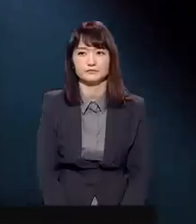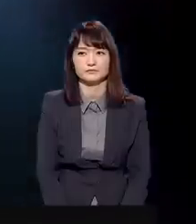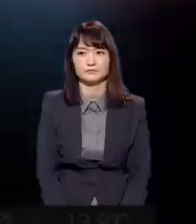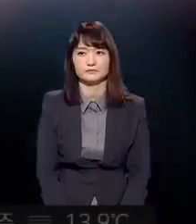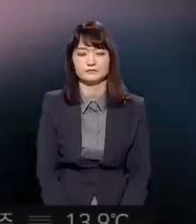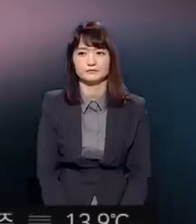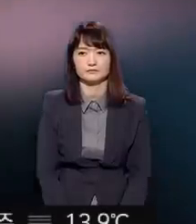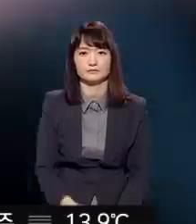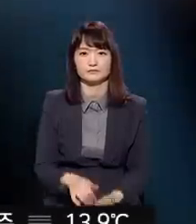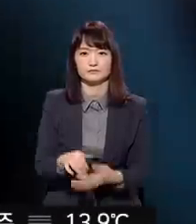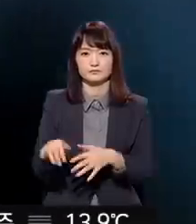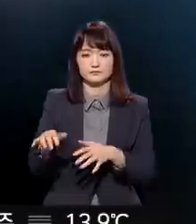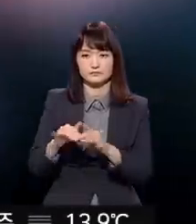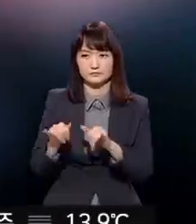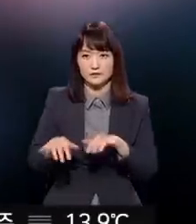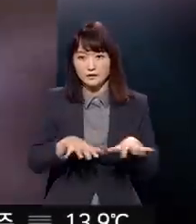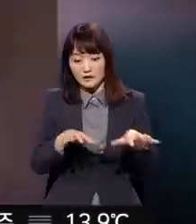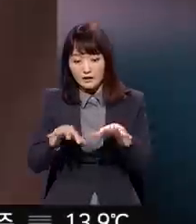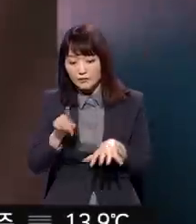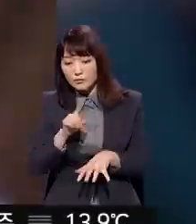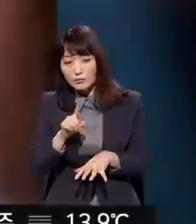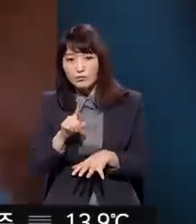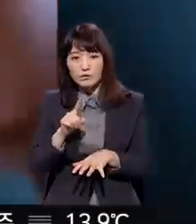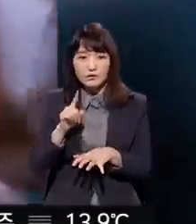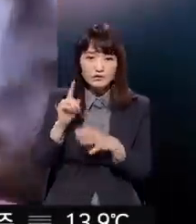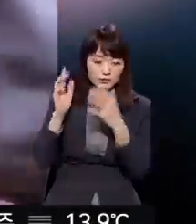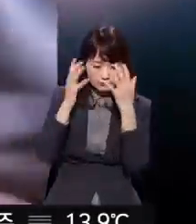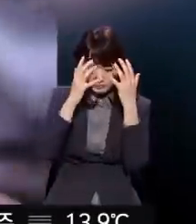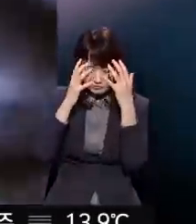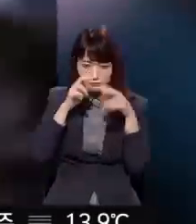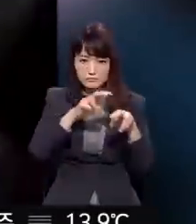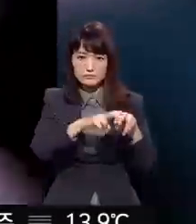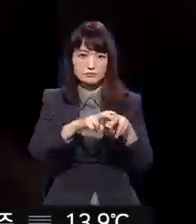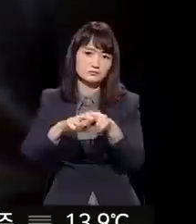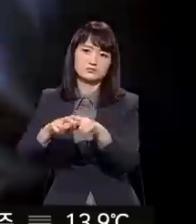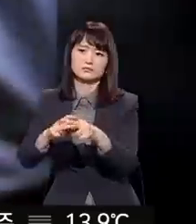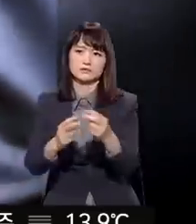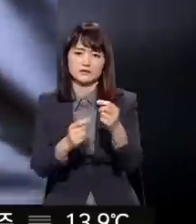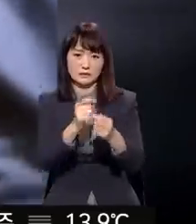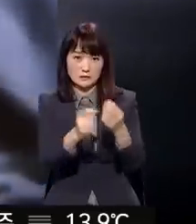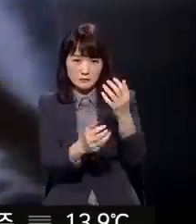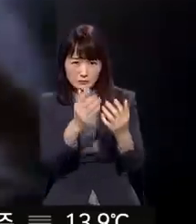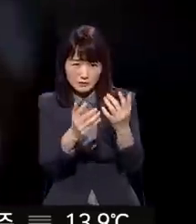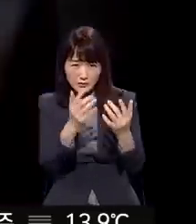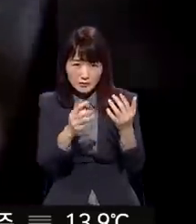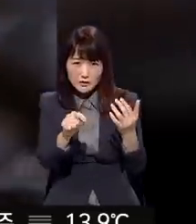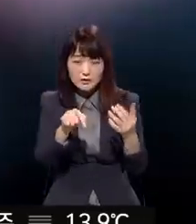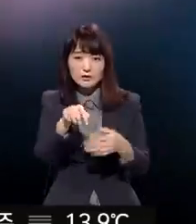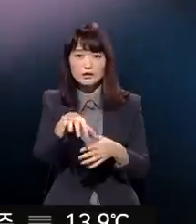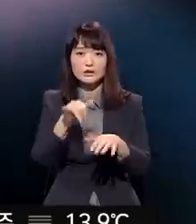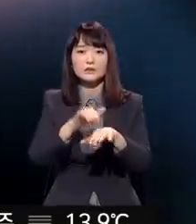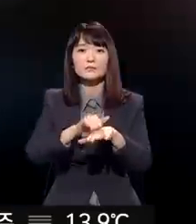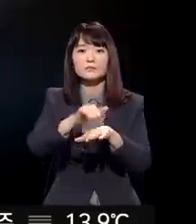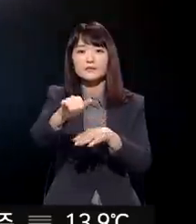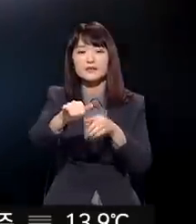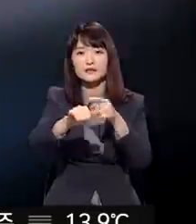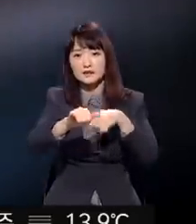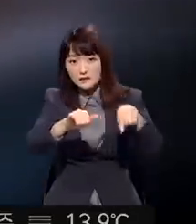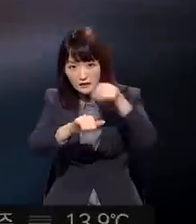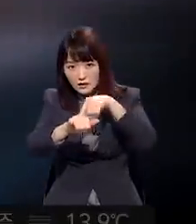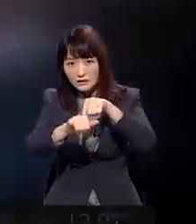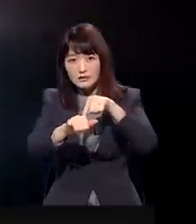네, 사람들이 우왕좌왕 정신이 없어 보입니다. 좌석들 사이로 불꽃이 보이는데 불. 이곳은 바로 비행기 아닙니다.